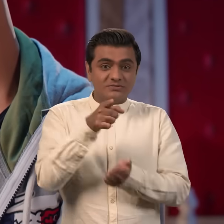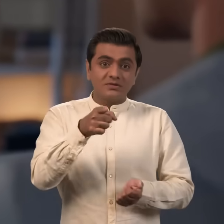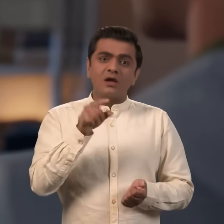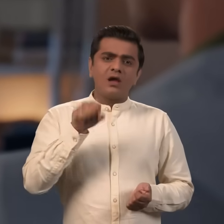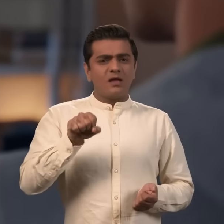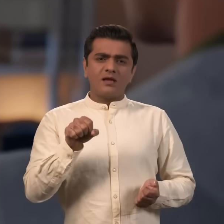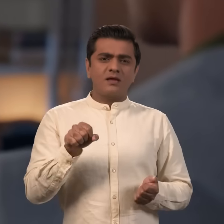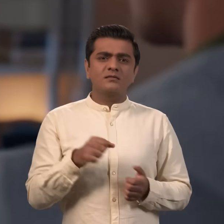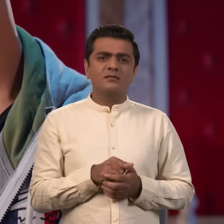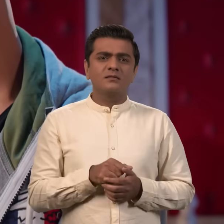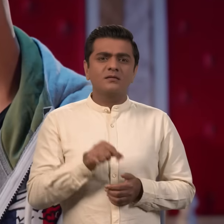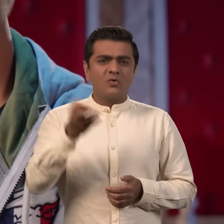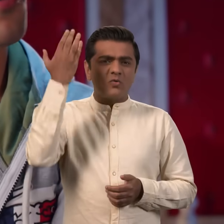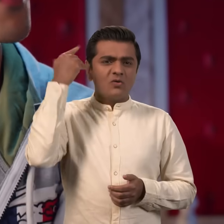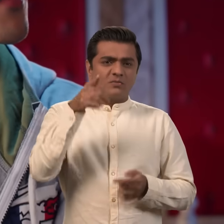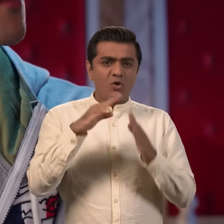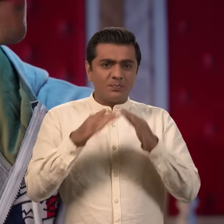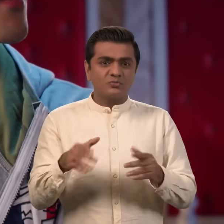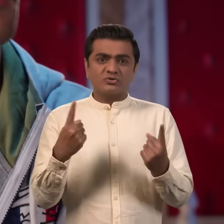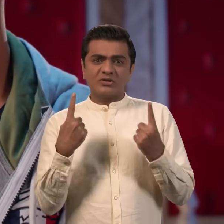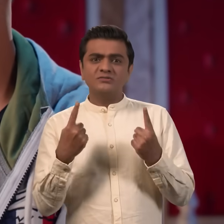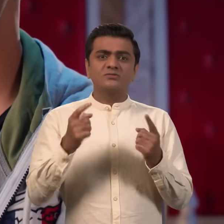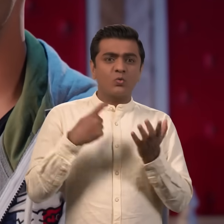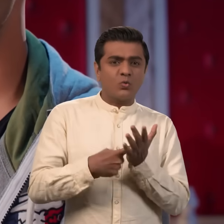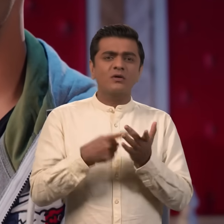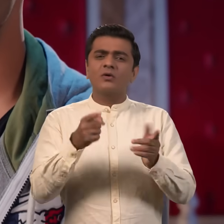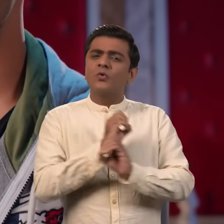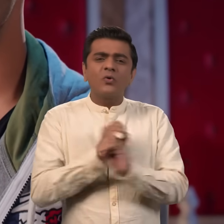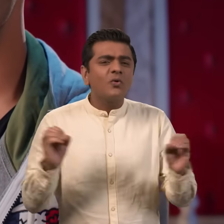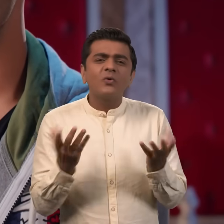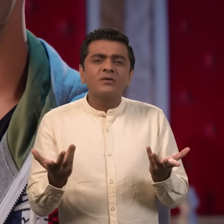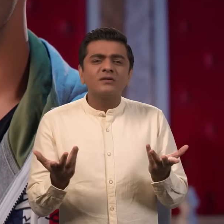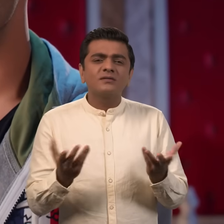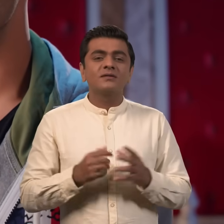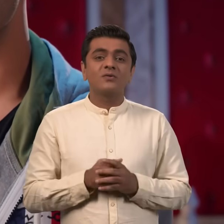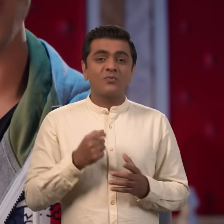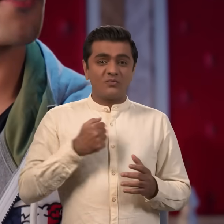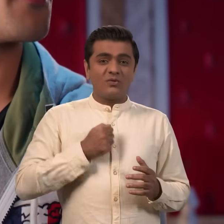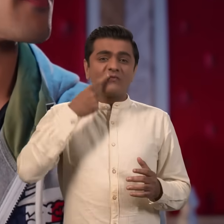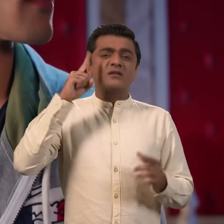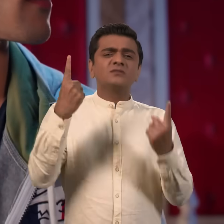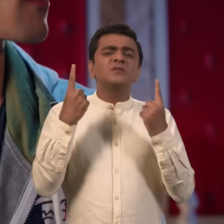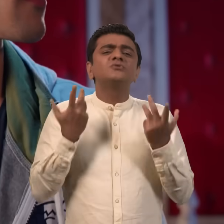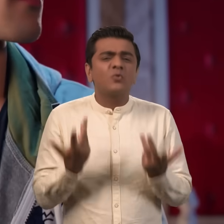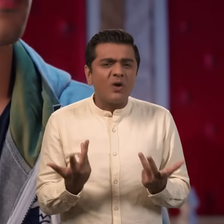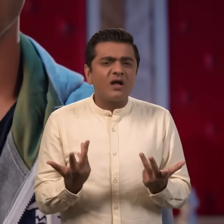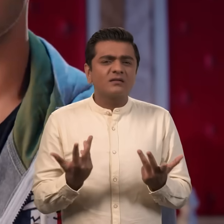थे ना? हाँ। तो आपने तो कभी इस घर को ऐसे पुलिस स्टेशन नहीं बनाया। डैड क्यों है